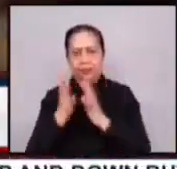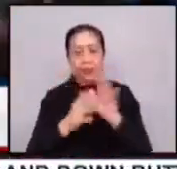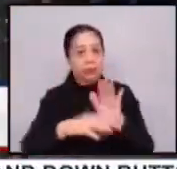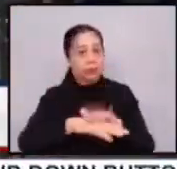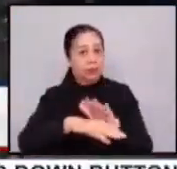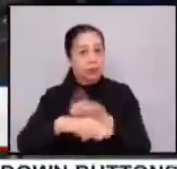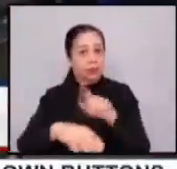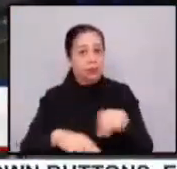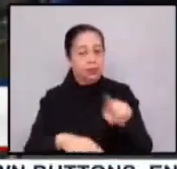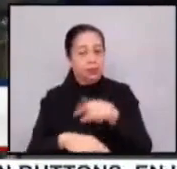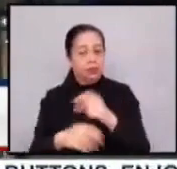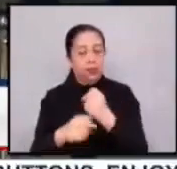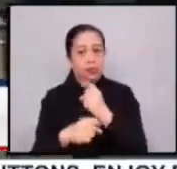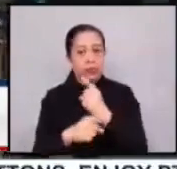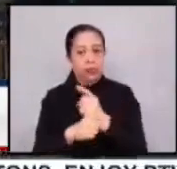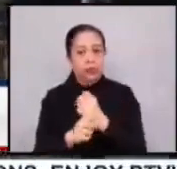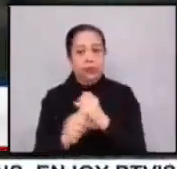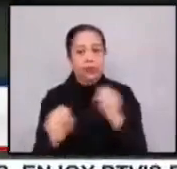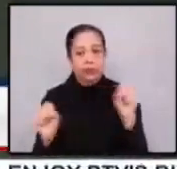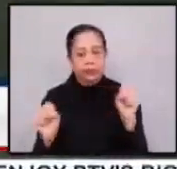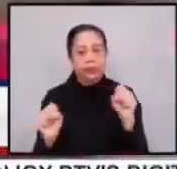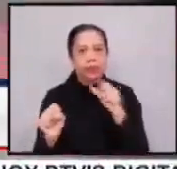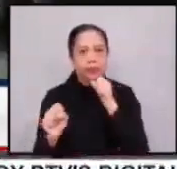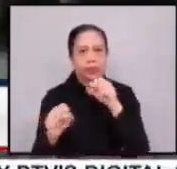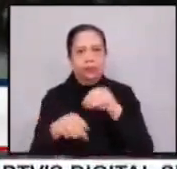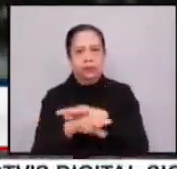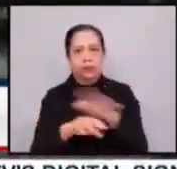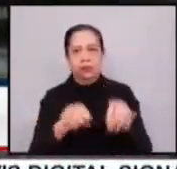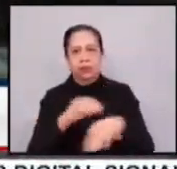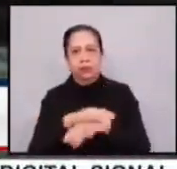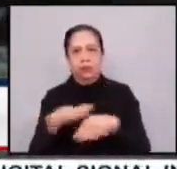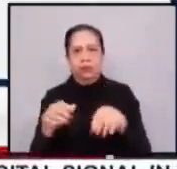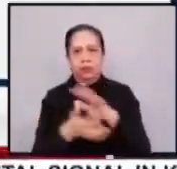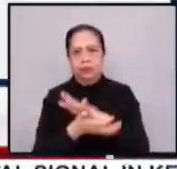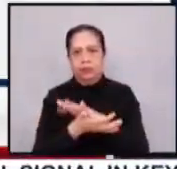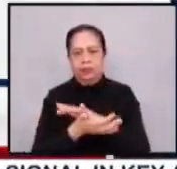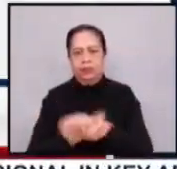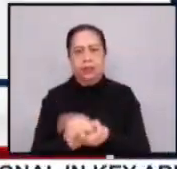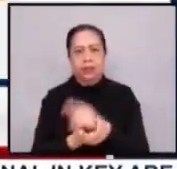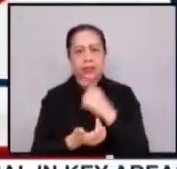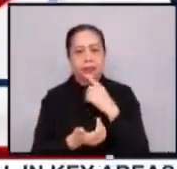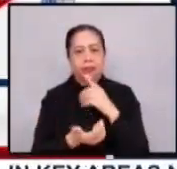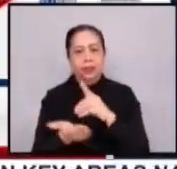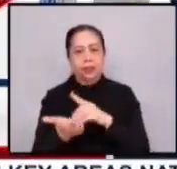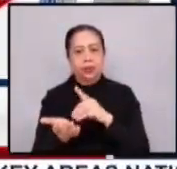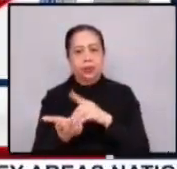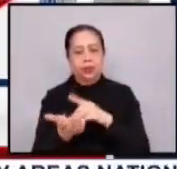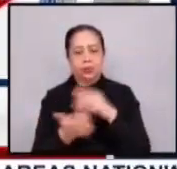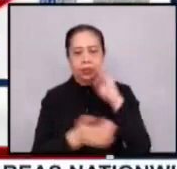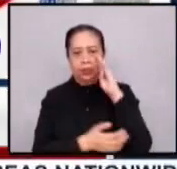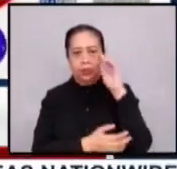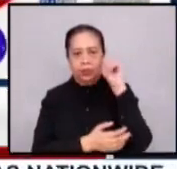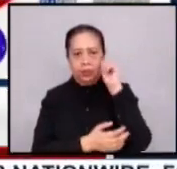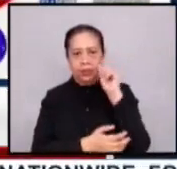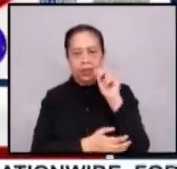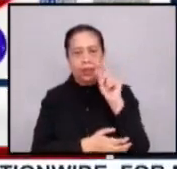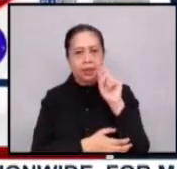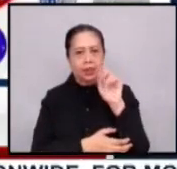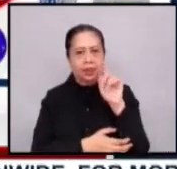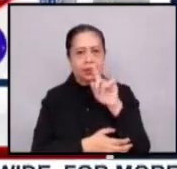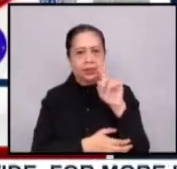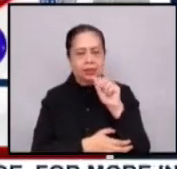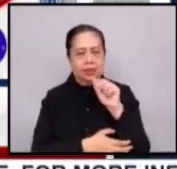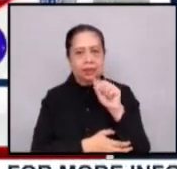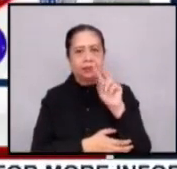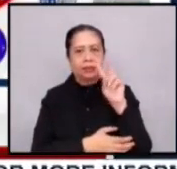para masigurong ligtas at hindi ito magudulot ng hawaan ng COVID-19. Ayon kay Dr. Benito Atienza, ang Vice President rin ng Philippine